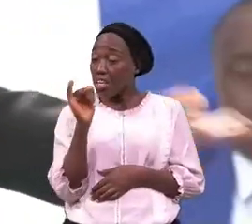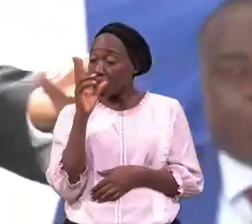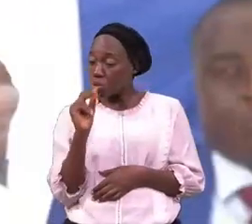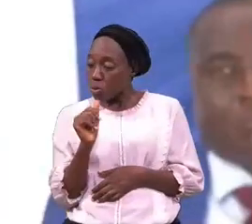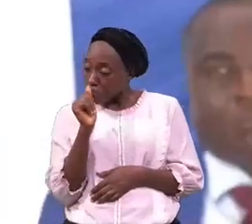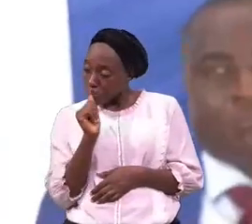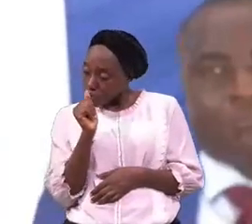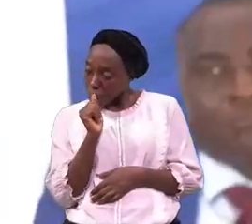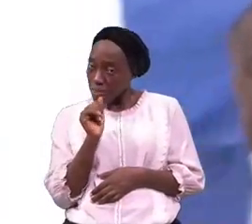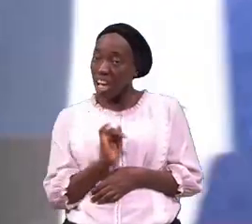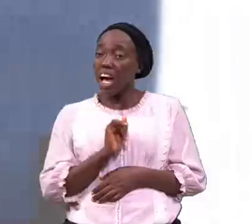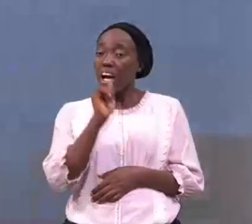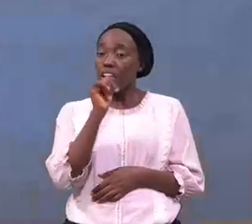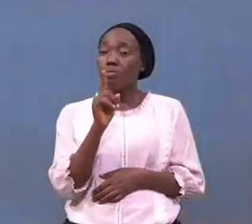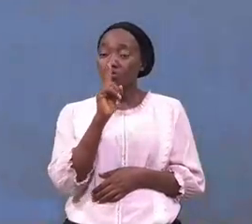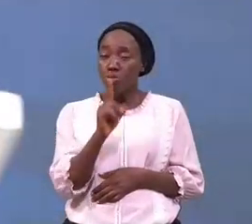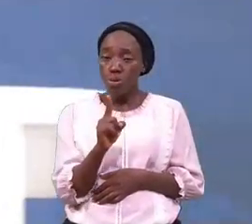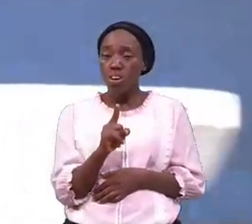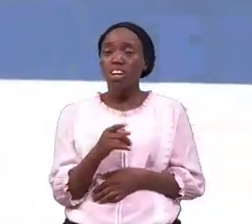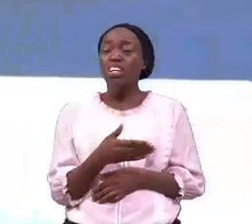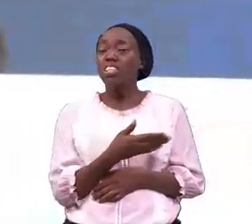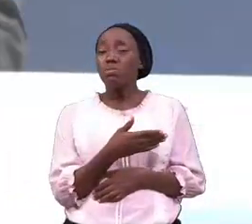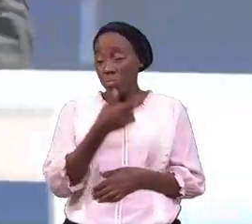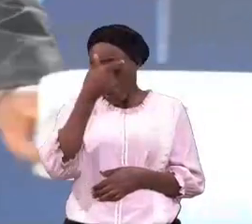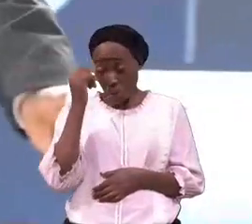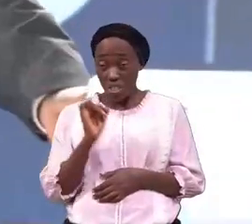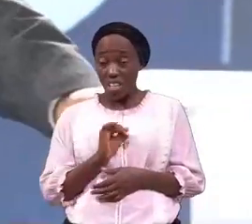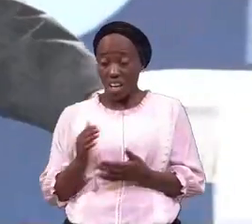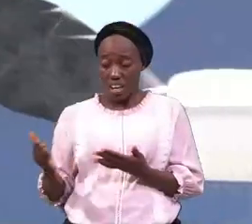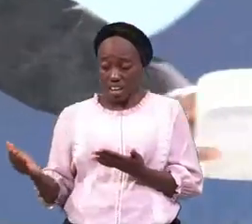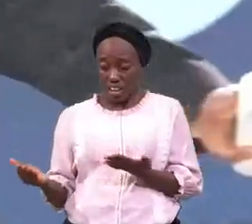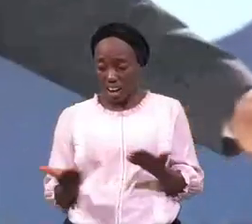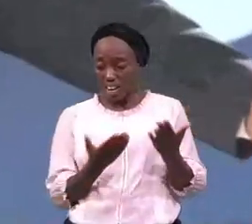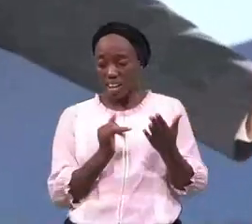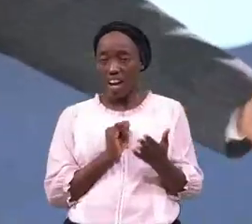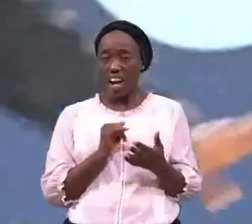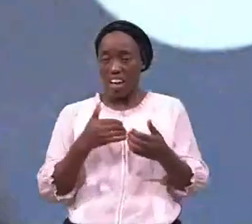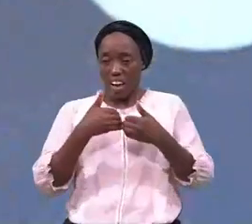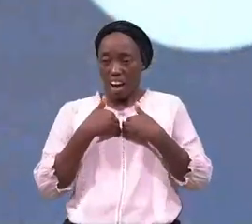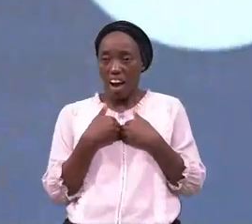Je suis convaincu.